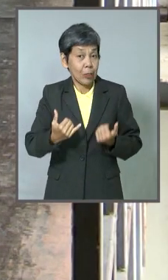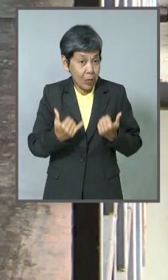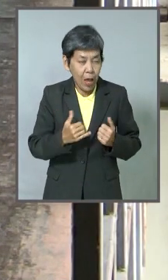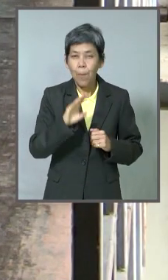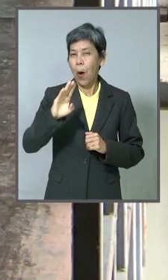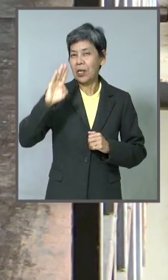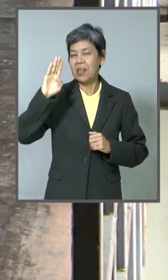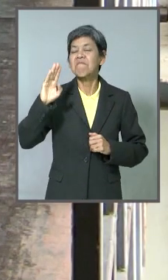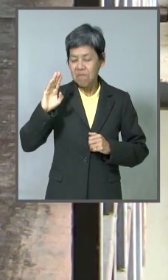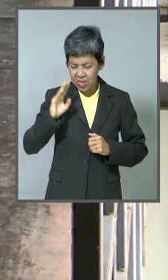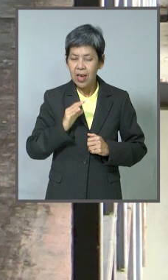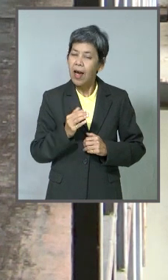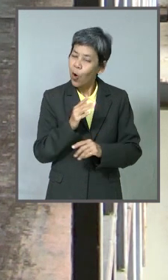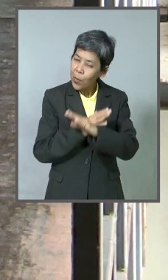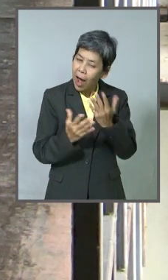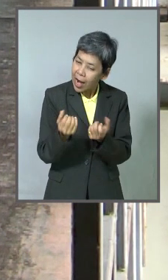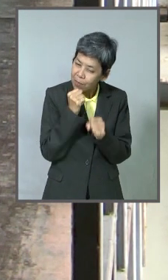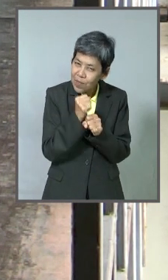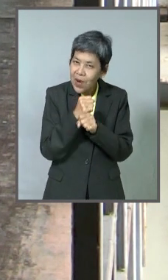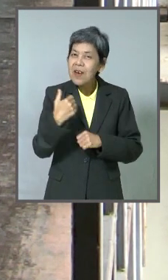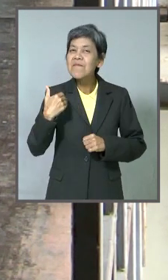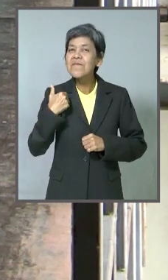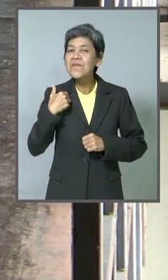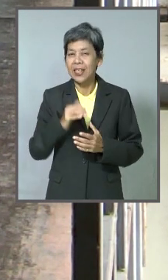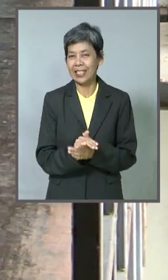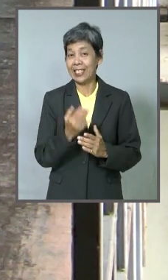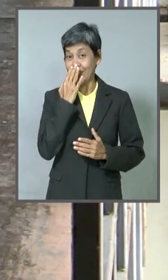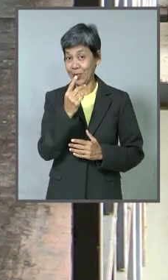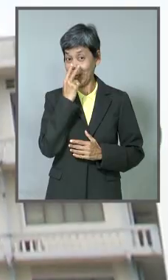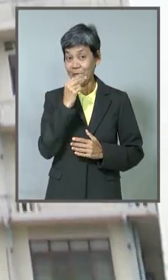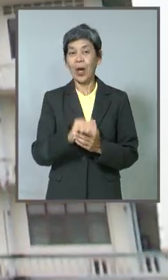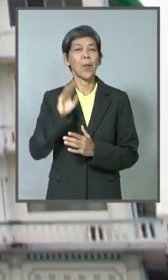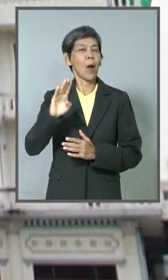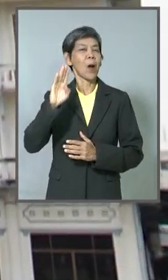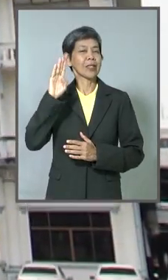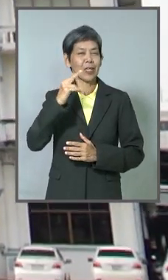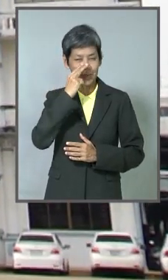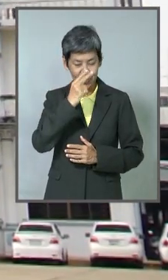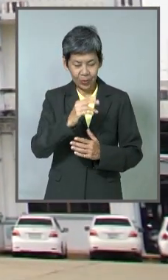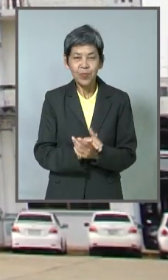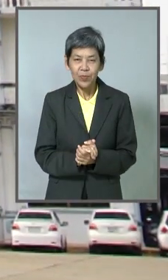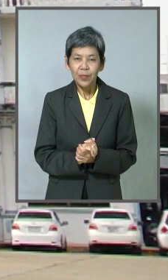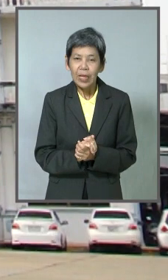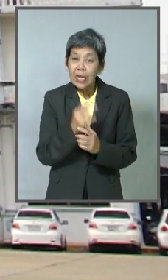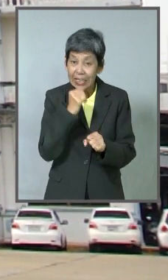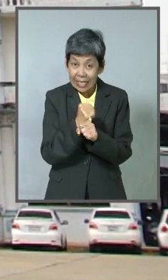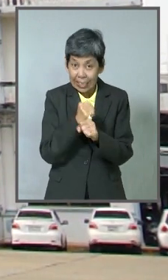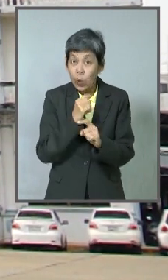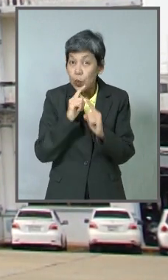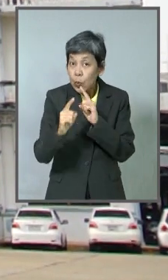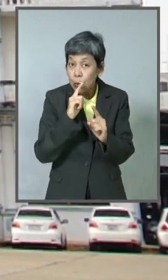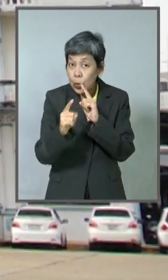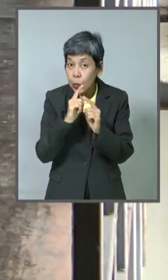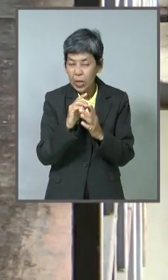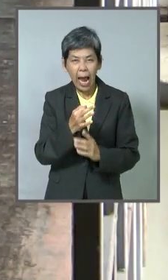ทชั้นนำต่างๆตอนนี้มีหลายบริษัทเลยนะคะที่ต้อนรับพนักงานที่เป็นคนพิการค่ะอย่างเช่นที่นี่ค่ะบริษัทไทยสมบูรณ์การทอจำกั